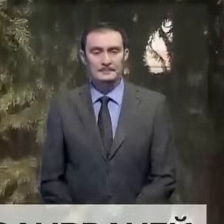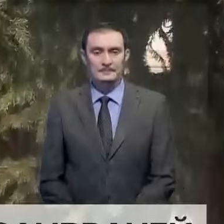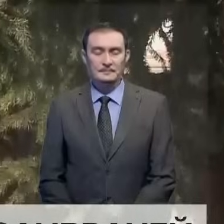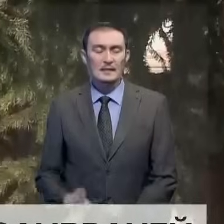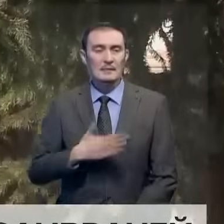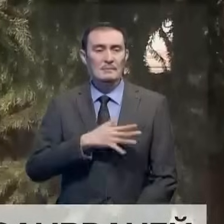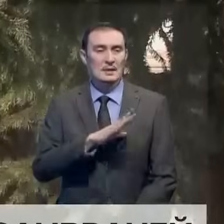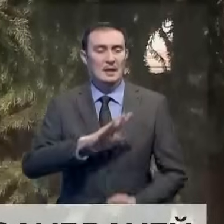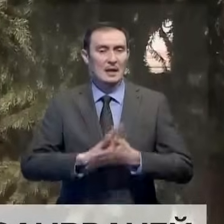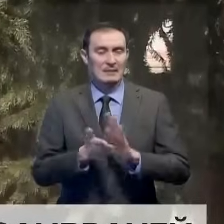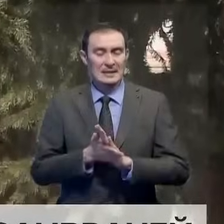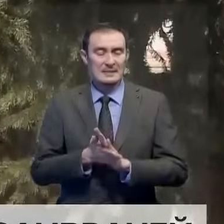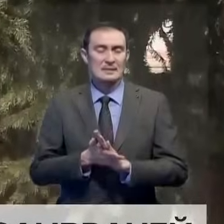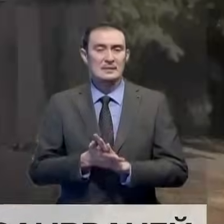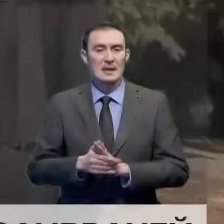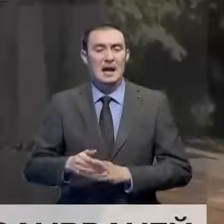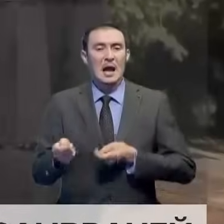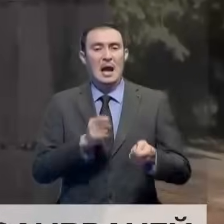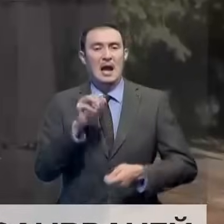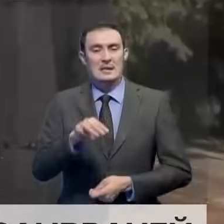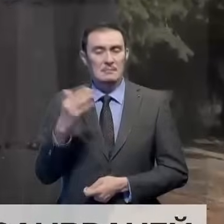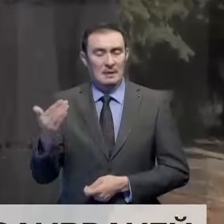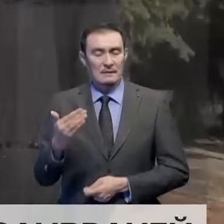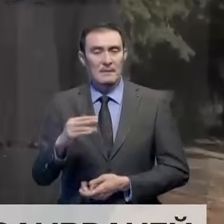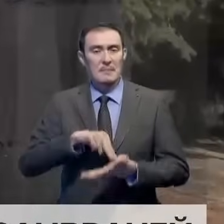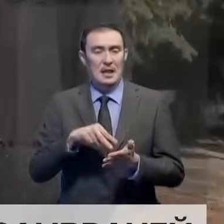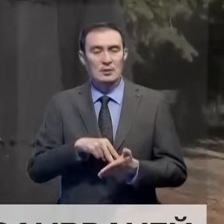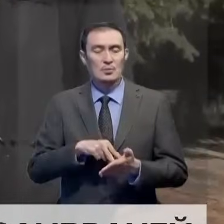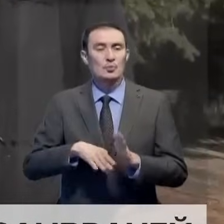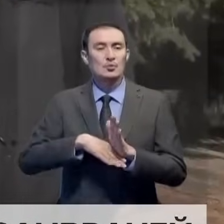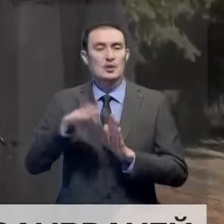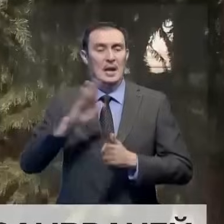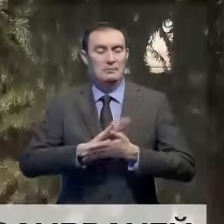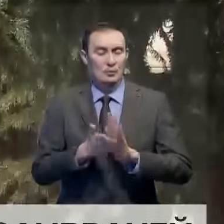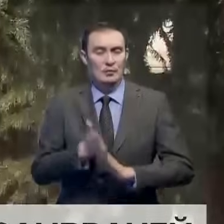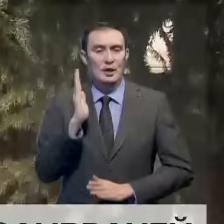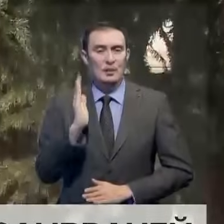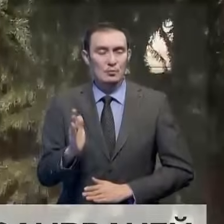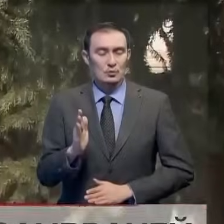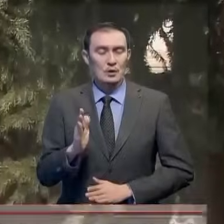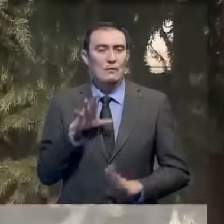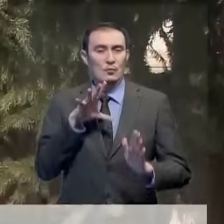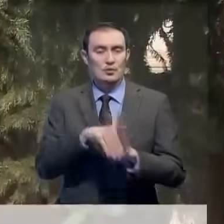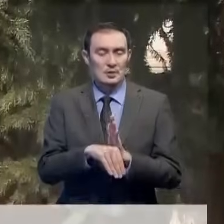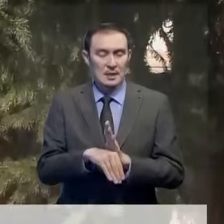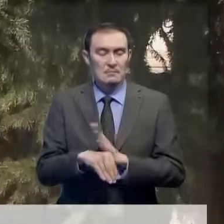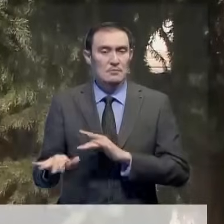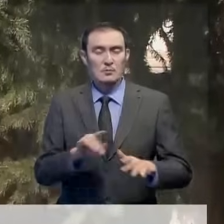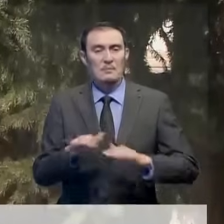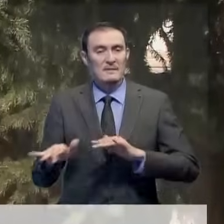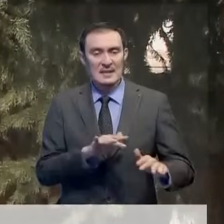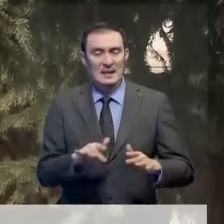Мы договорились с местным исполнительным органом о том, что в плане мероприятий по улучшению экообстановки будут предусмотрены мероприятия по